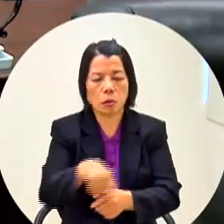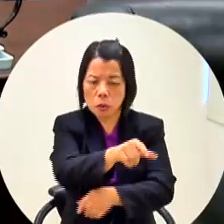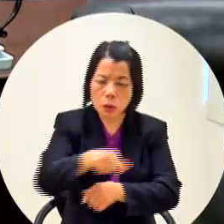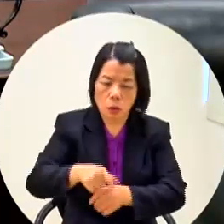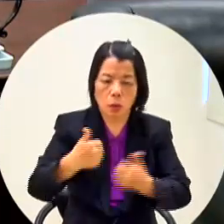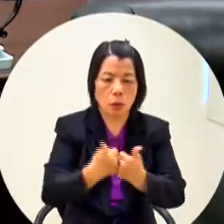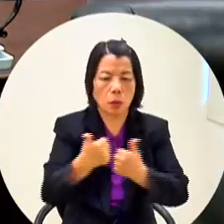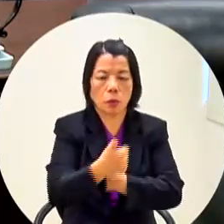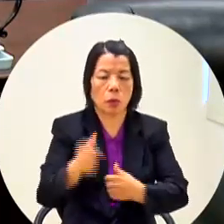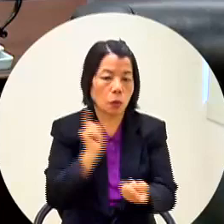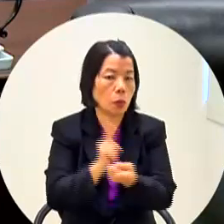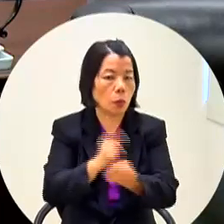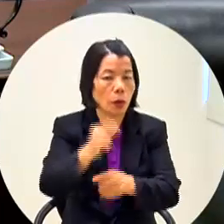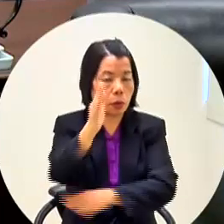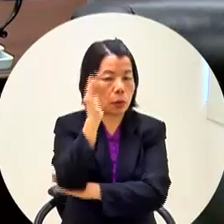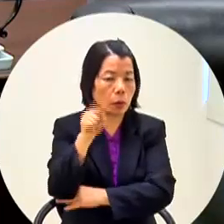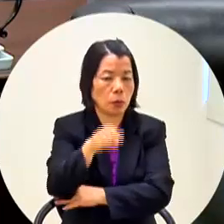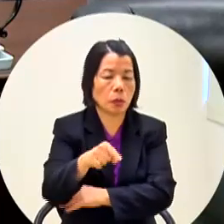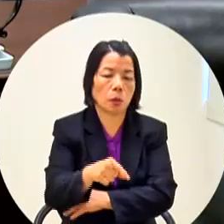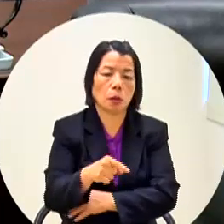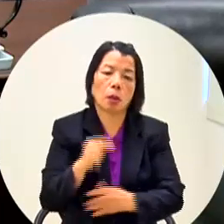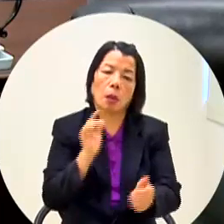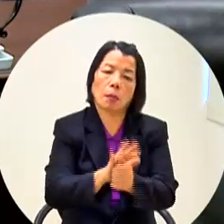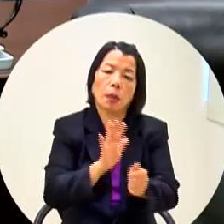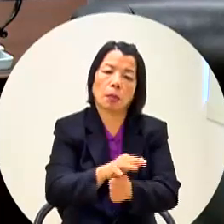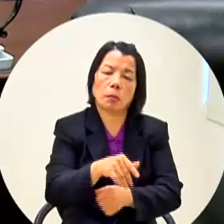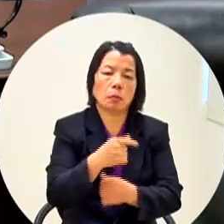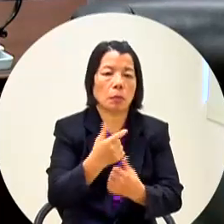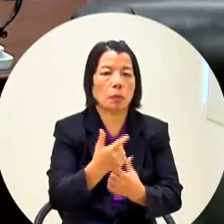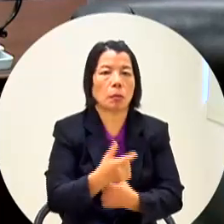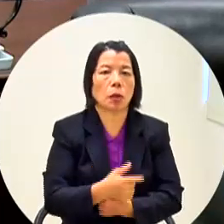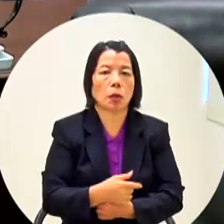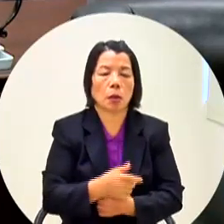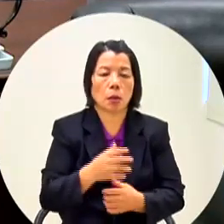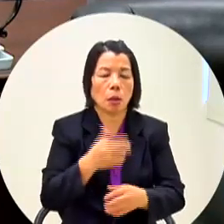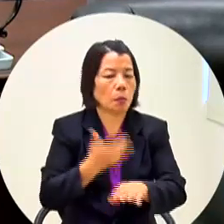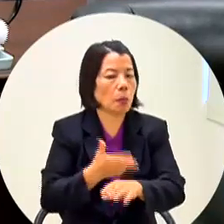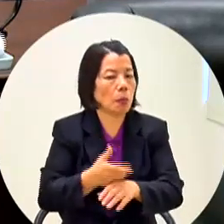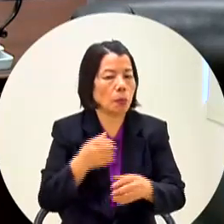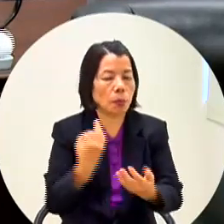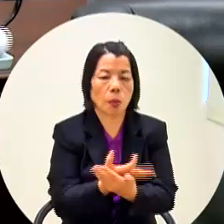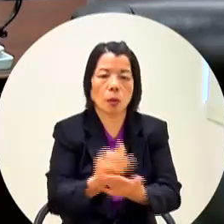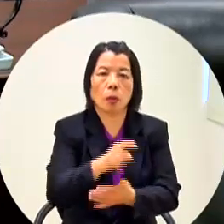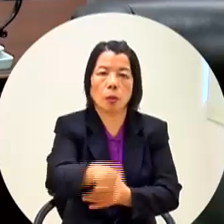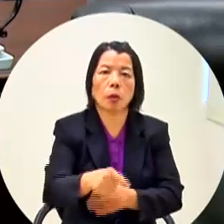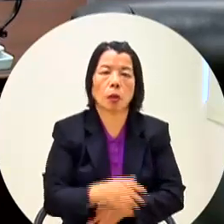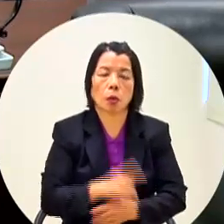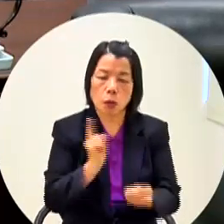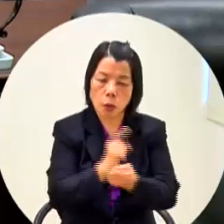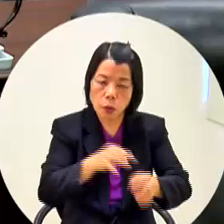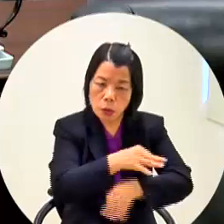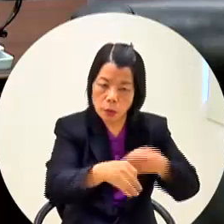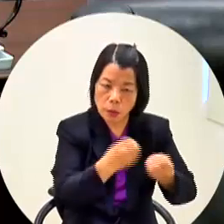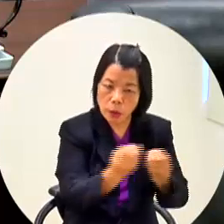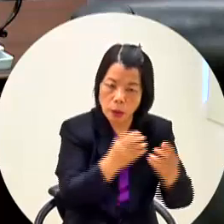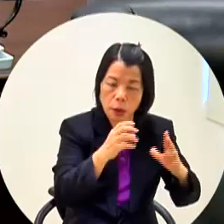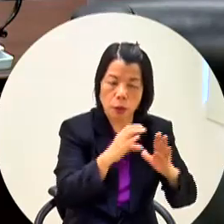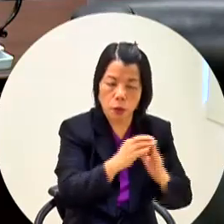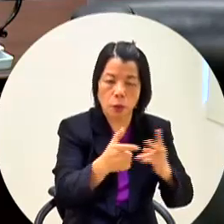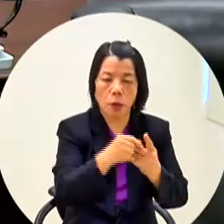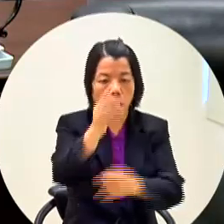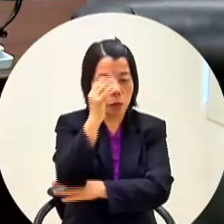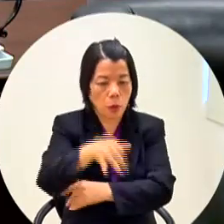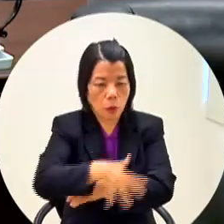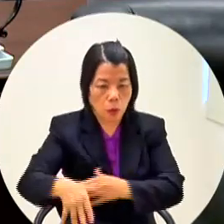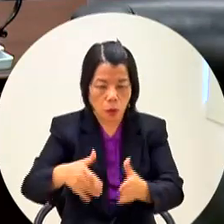个市政效率一个很好的方式。希望说可以看是不是经发局、财政局，还有所谓所有的跨局处都统